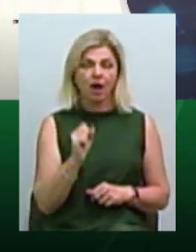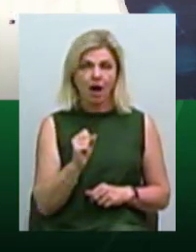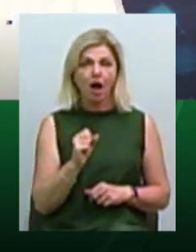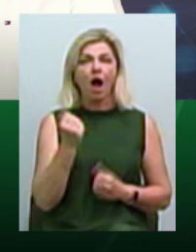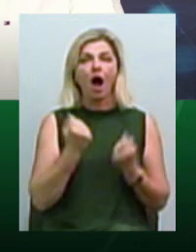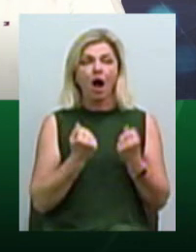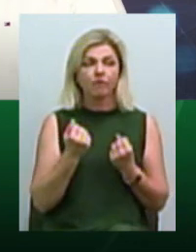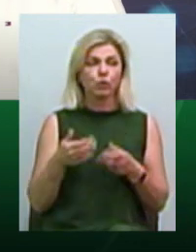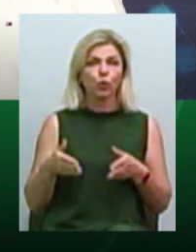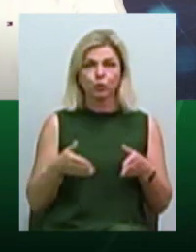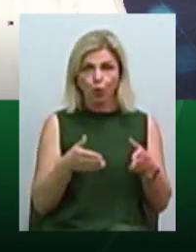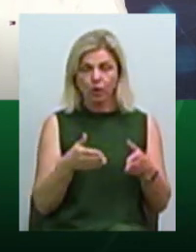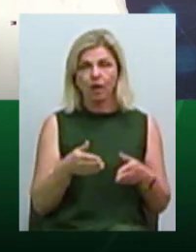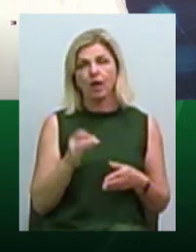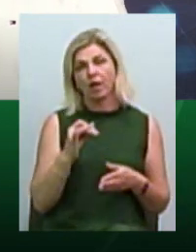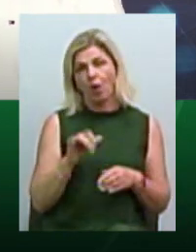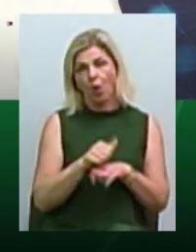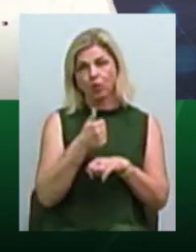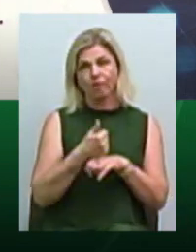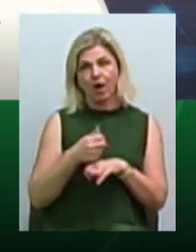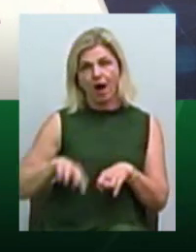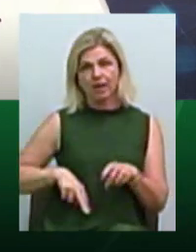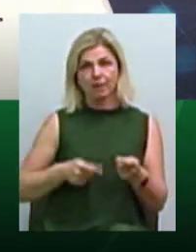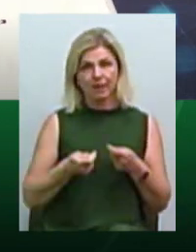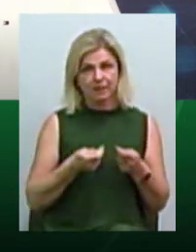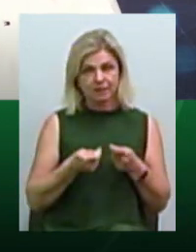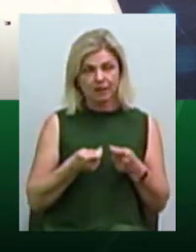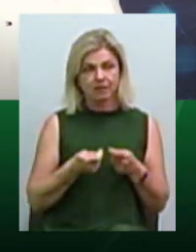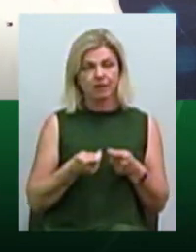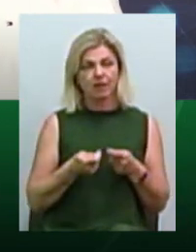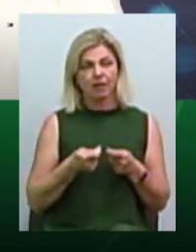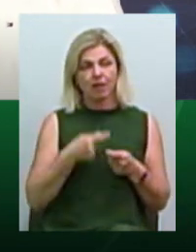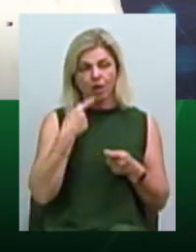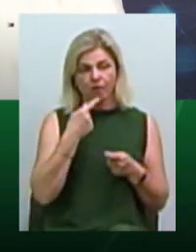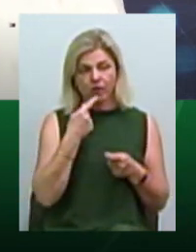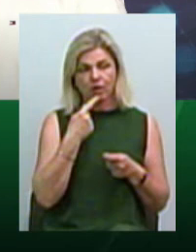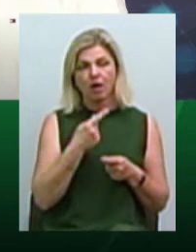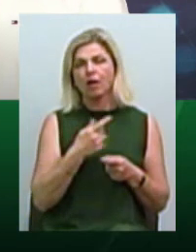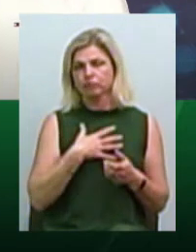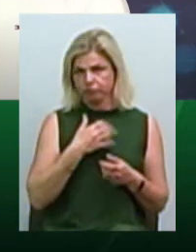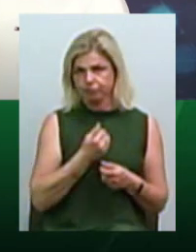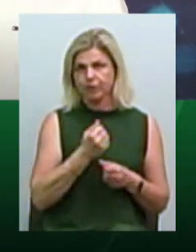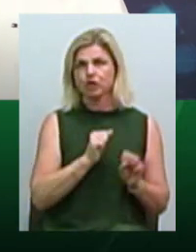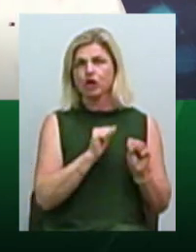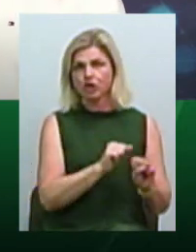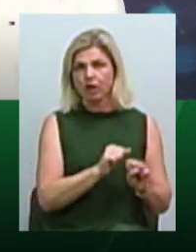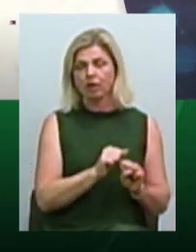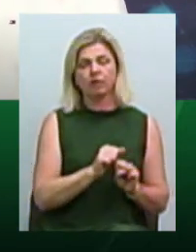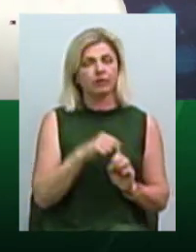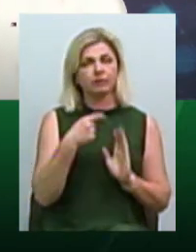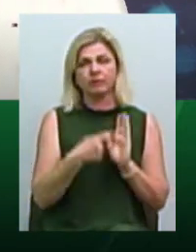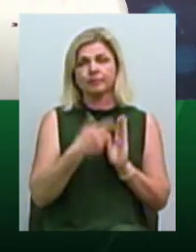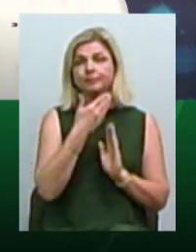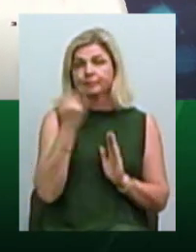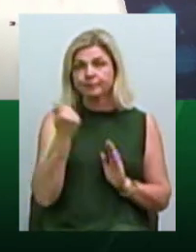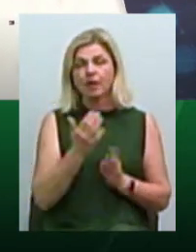Це голова райадміністрації і депутат так, обласної ради. Це живий райавтодор. Палко захищає саме. Нема питань. Цю систему.